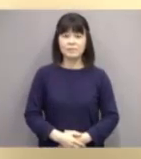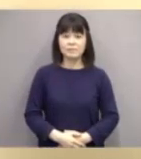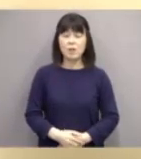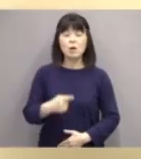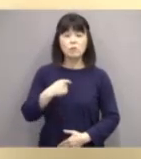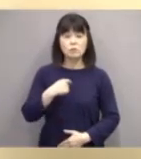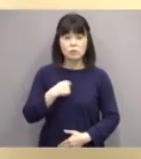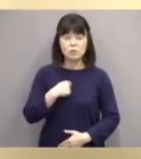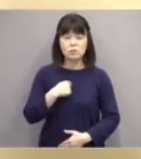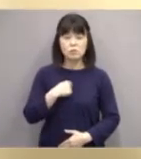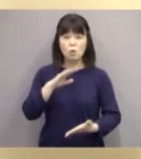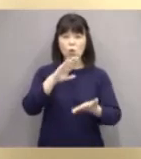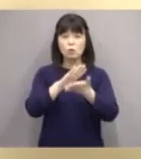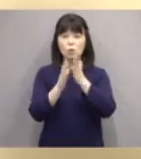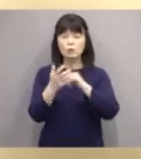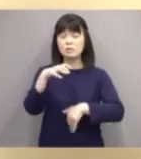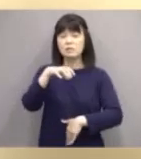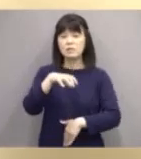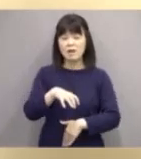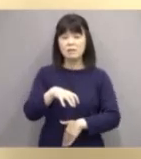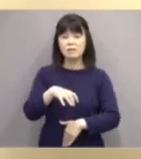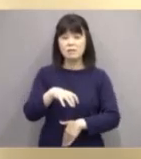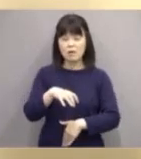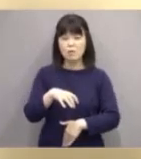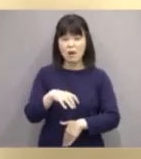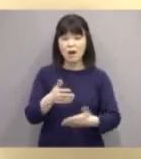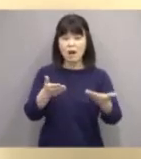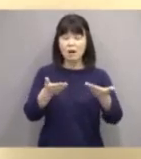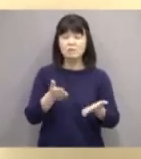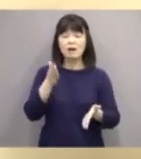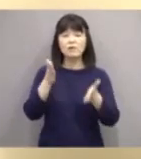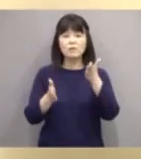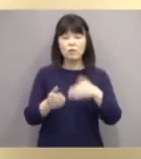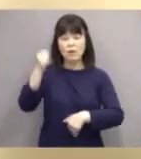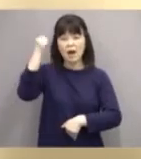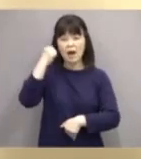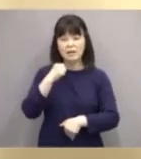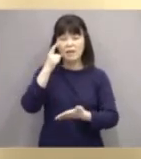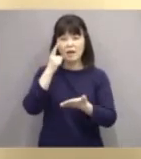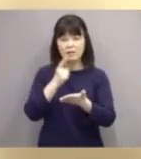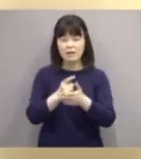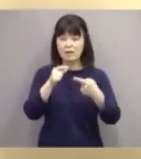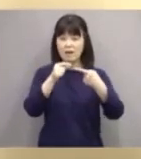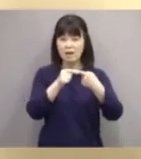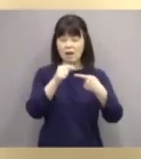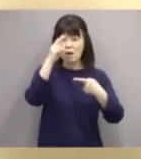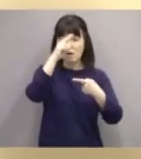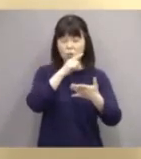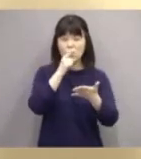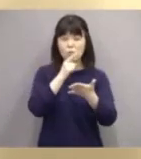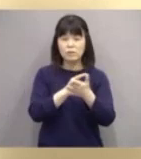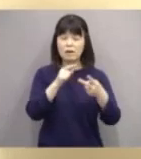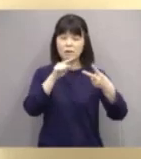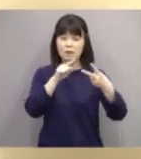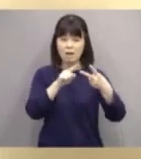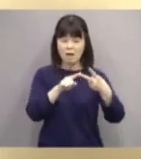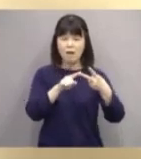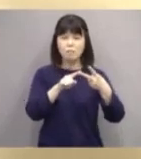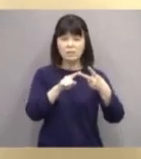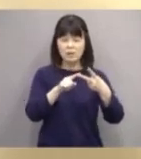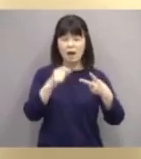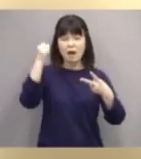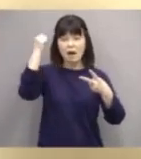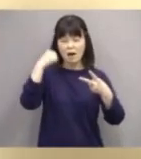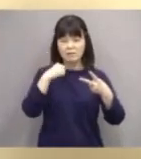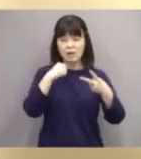うちの幼稚園では早朝だけを利用する方、それから午後の預かりを利用する方、